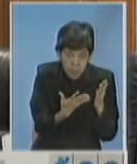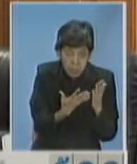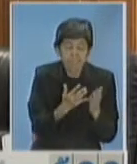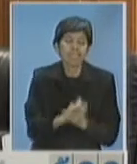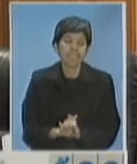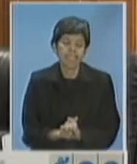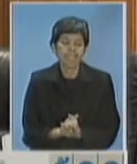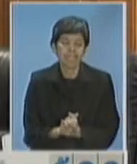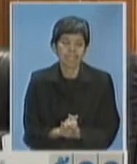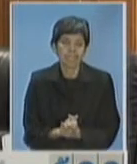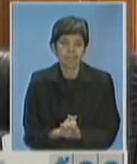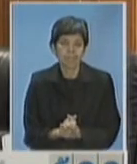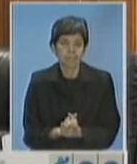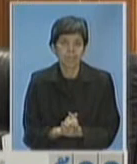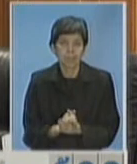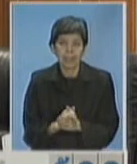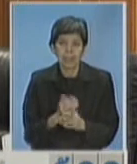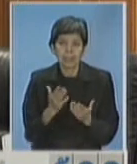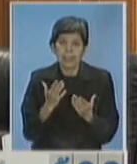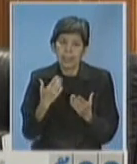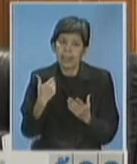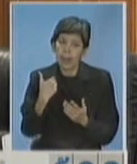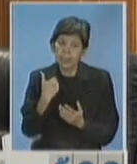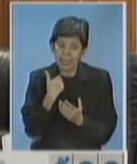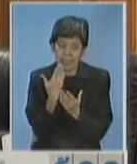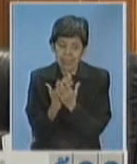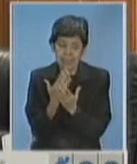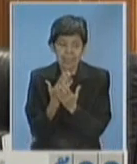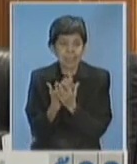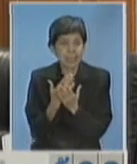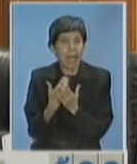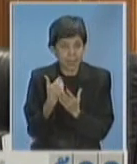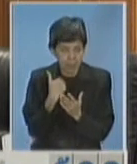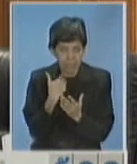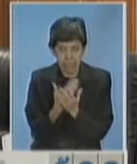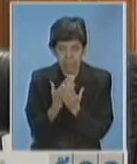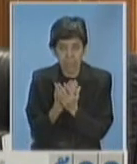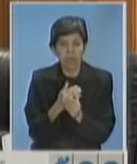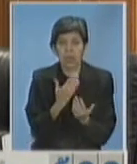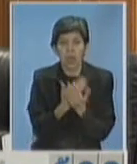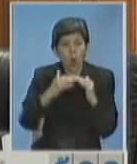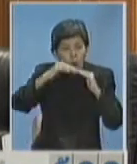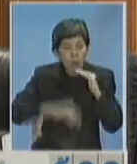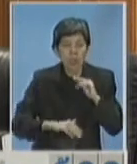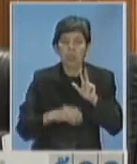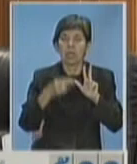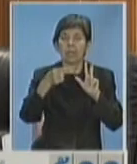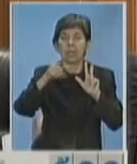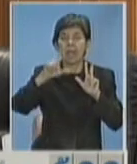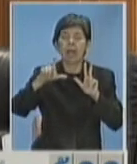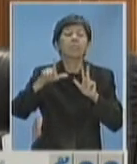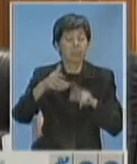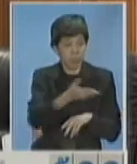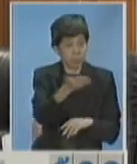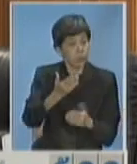ณานะครับแต่ว่าเป็นความชอบก็คือมียอดเงินอยู่ในการปรับลดไว้ 30,000 กว่าล้านในส่วนนี้หน่วยงานก็สาม